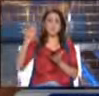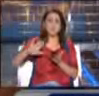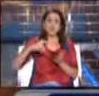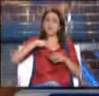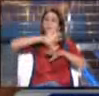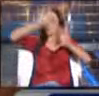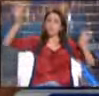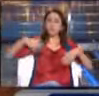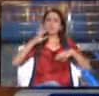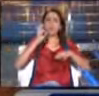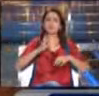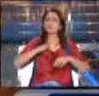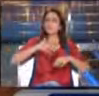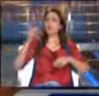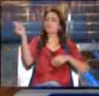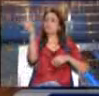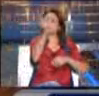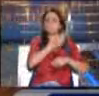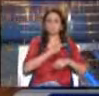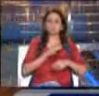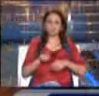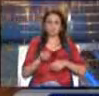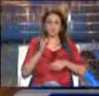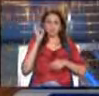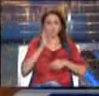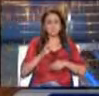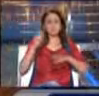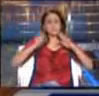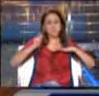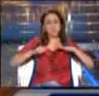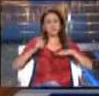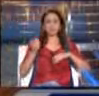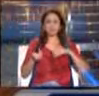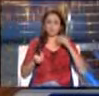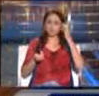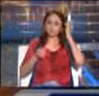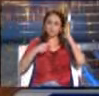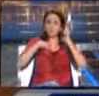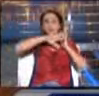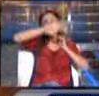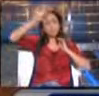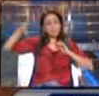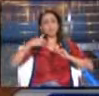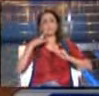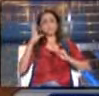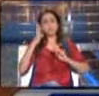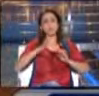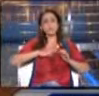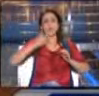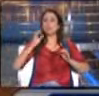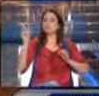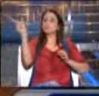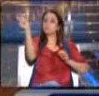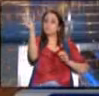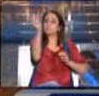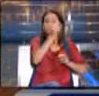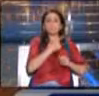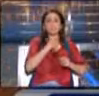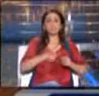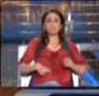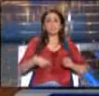ثوره يناير لغايه النهارده، القصاص لغايه دلوقتي. مفيش حد من الشباب اللي ضحى بنفسه